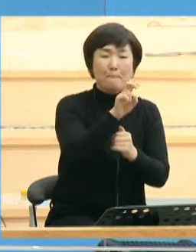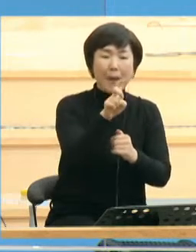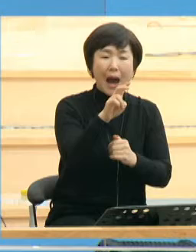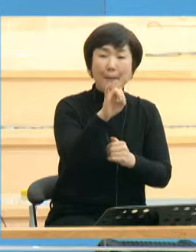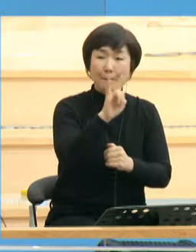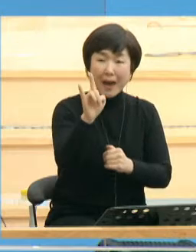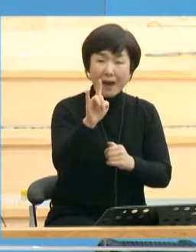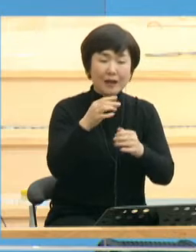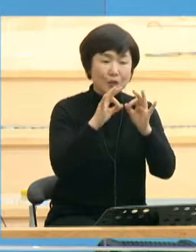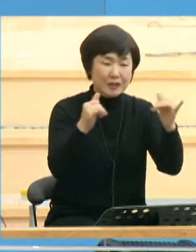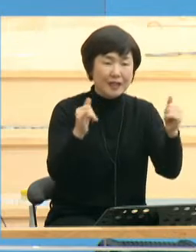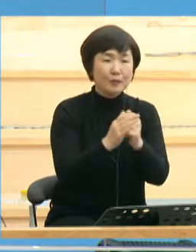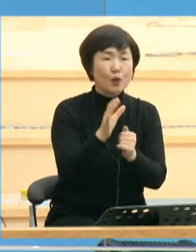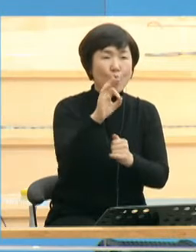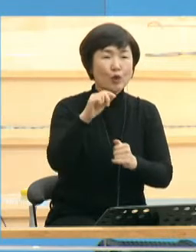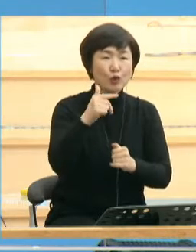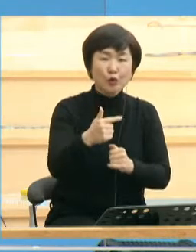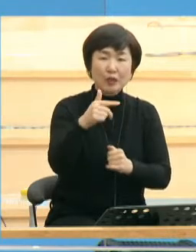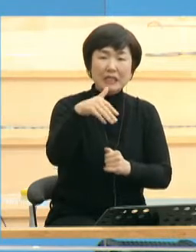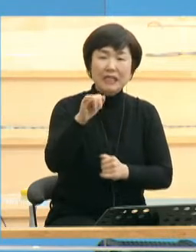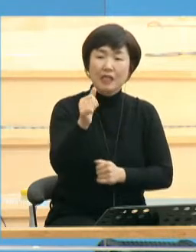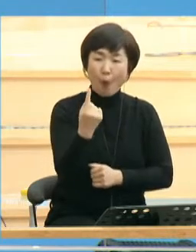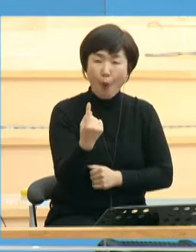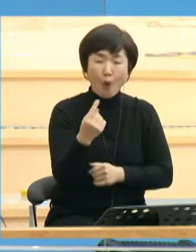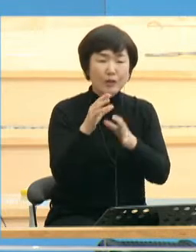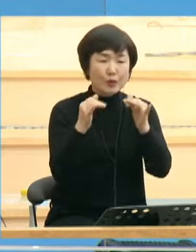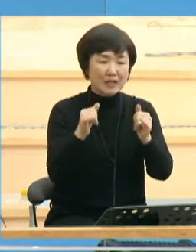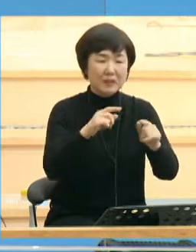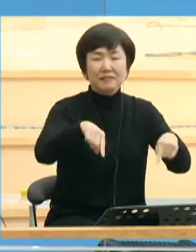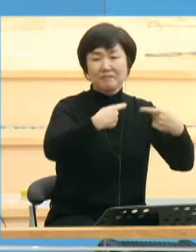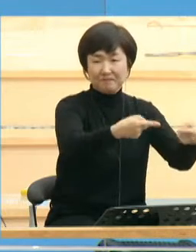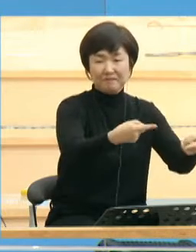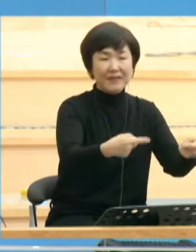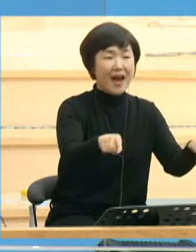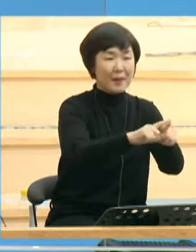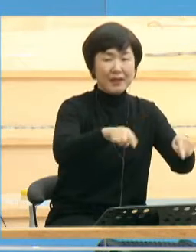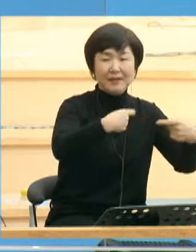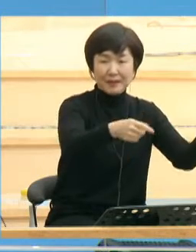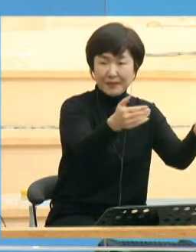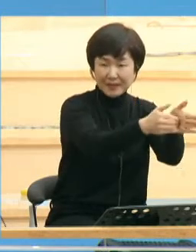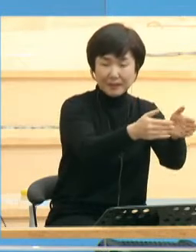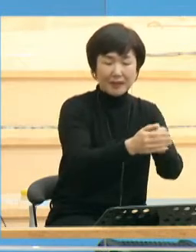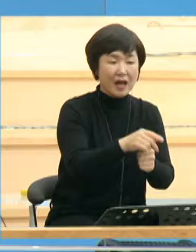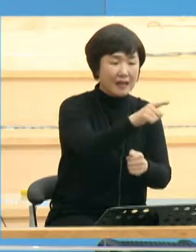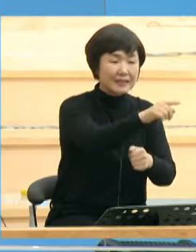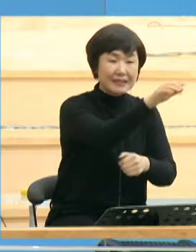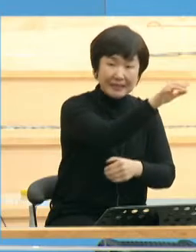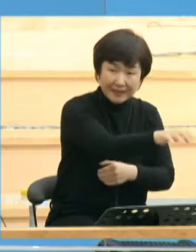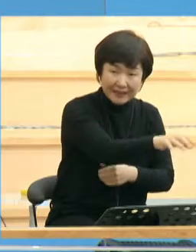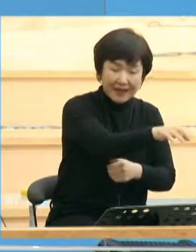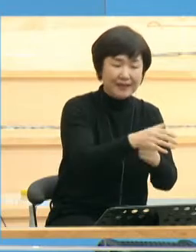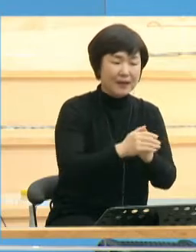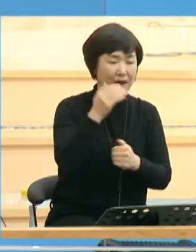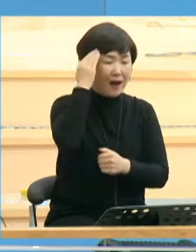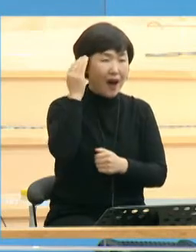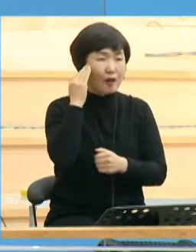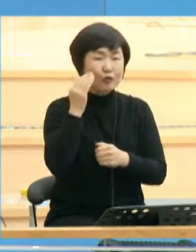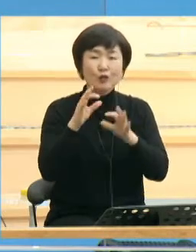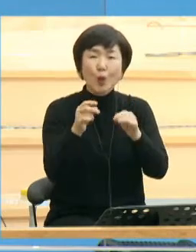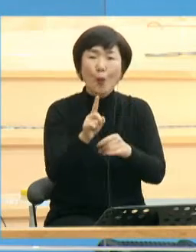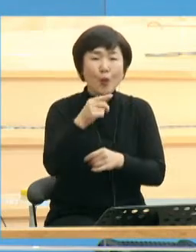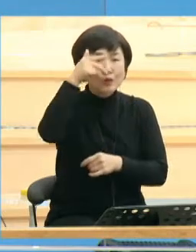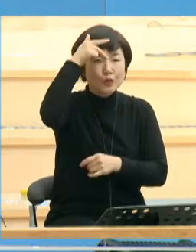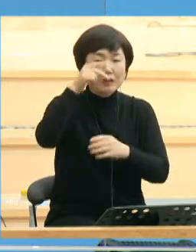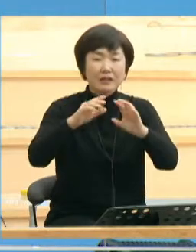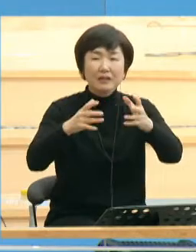윤 쳐 선생님 이런 분들이 선교대회 참여했습니다 그리고 그 자리에서 한국 성 격 으니까 조선 선교